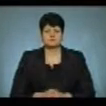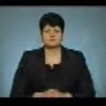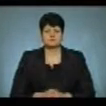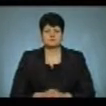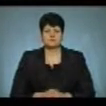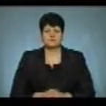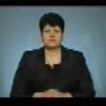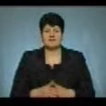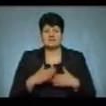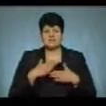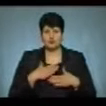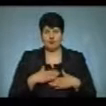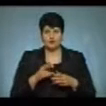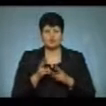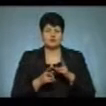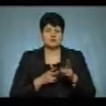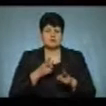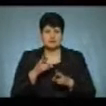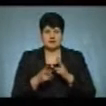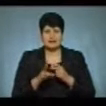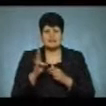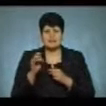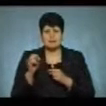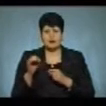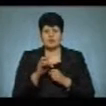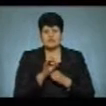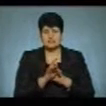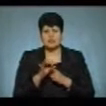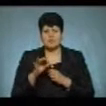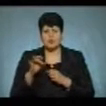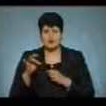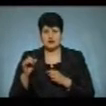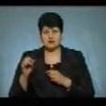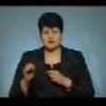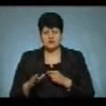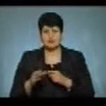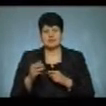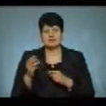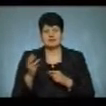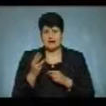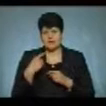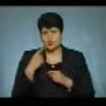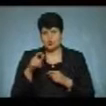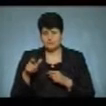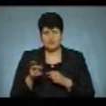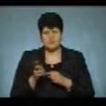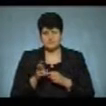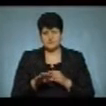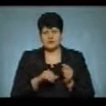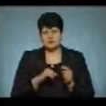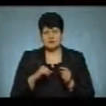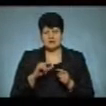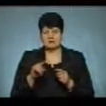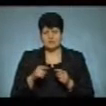У задоволенні позову Небельського Ростислава Орестовича до виконавчого комітету Тернопільської міської ради третя особа, яка не заявляє самостійних